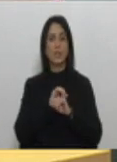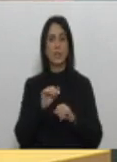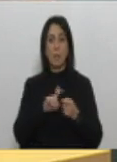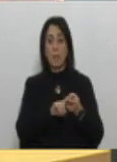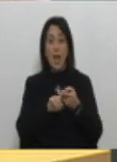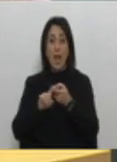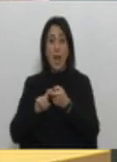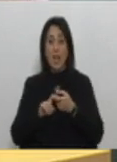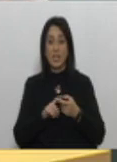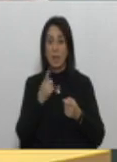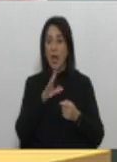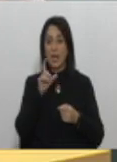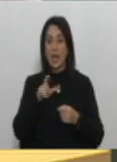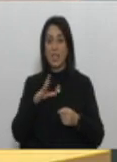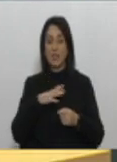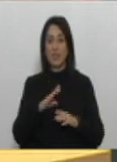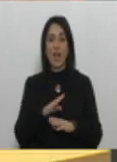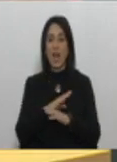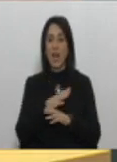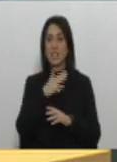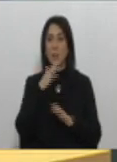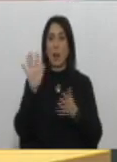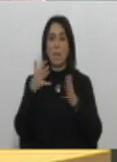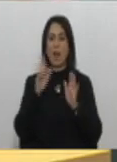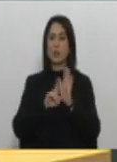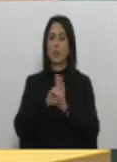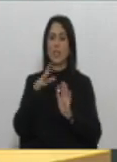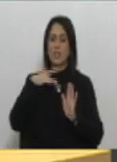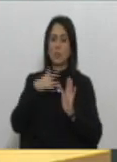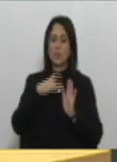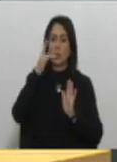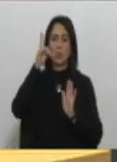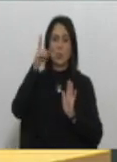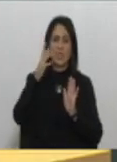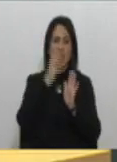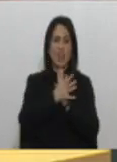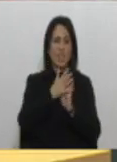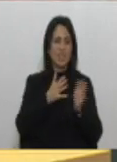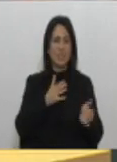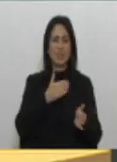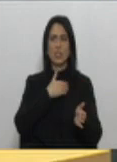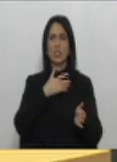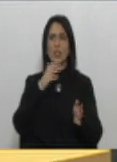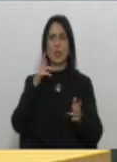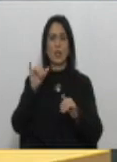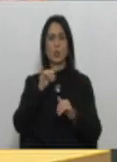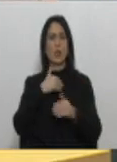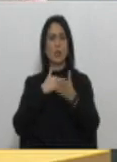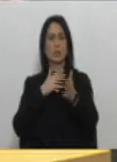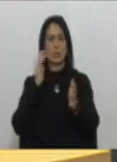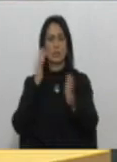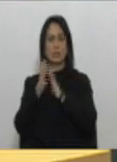პანდემიის დროს, როდესაც არაერთი ადამიანი იყო გარდაცვლილი და ბათუმიდან დაწყებული თბილისში, რუსთაველის გამზირი გინდათ, ბულვარში გინდათ,